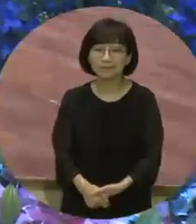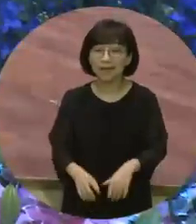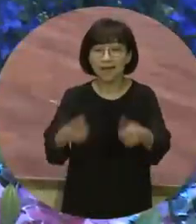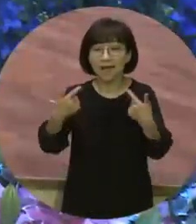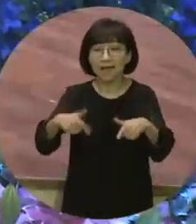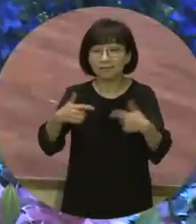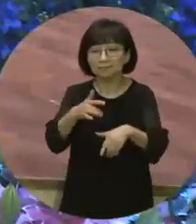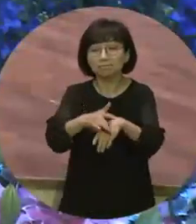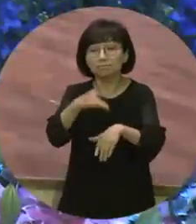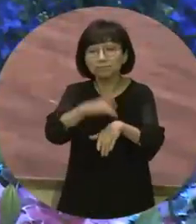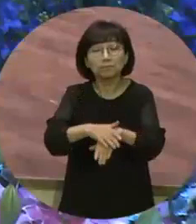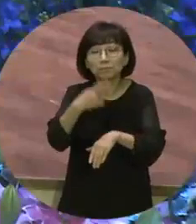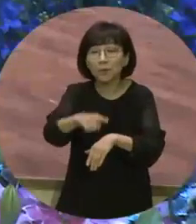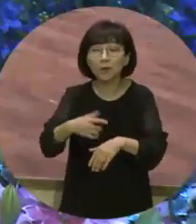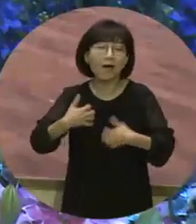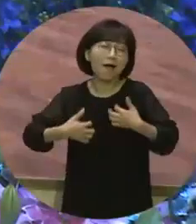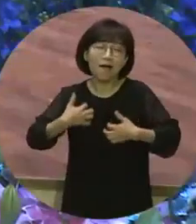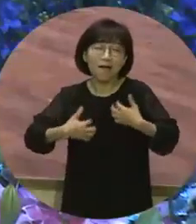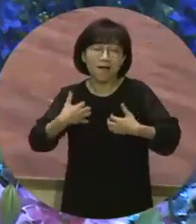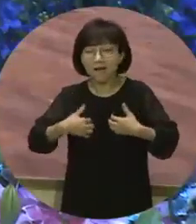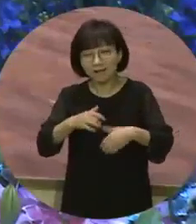낙관주의자.